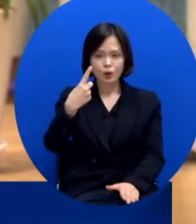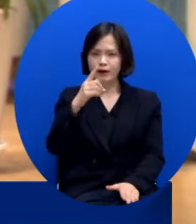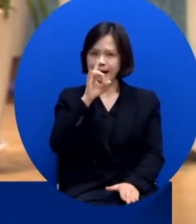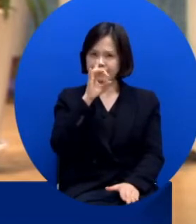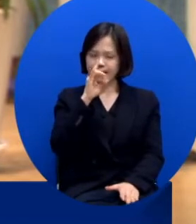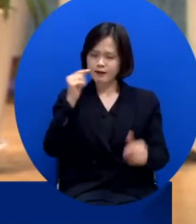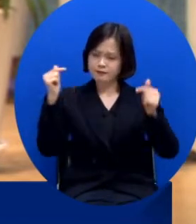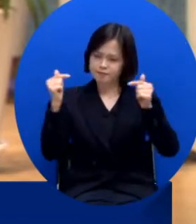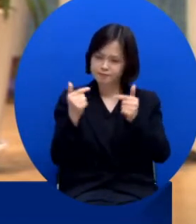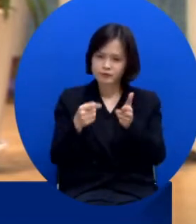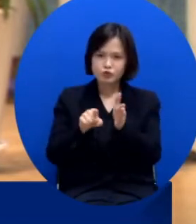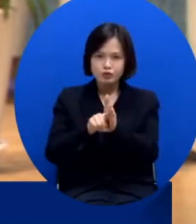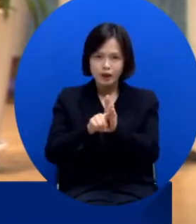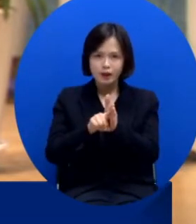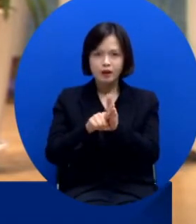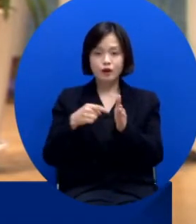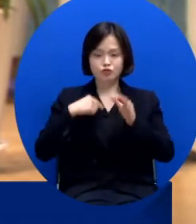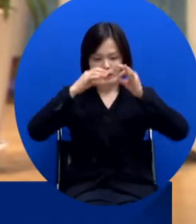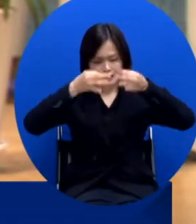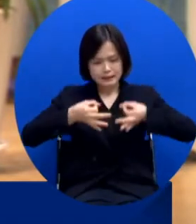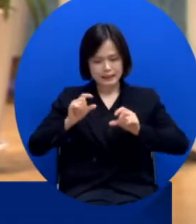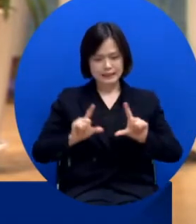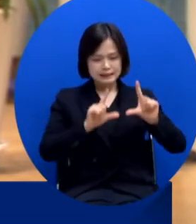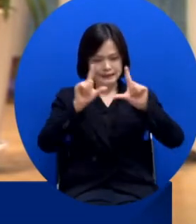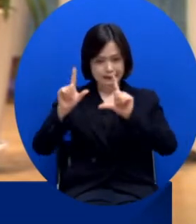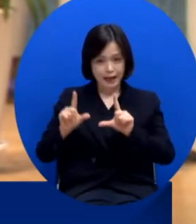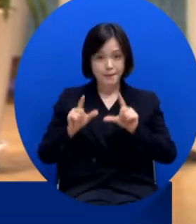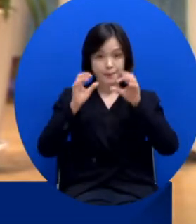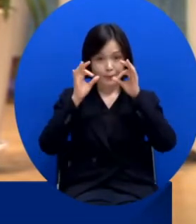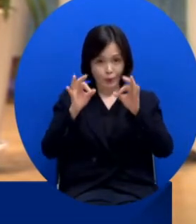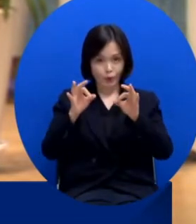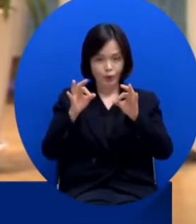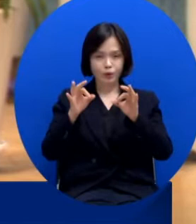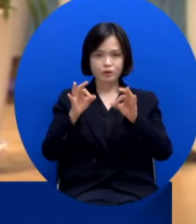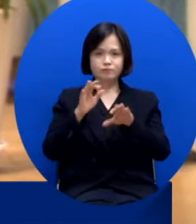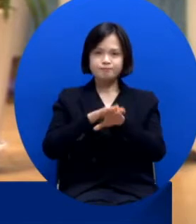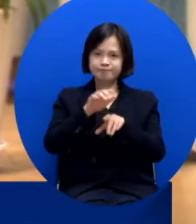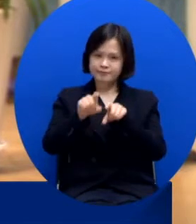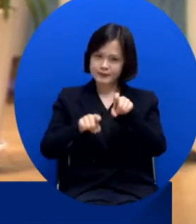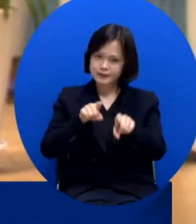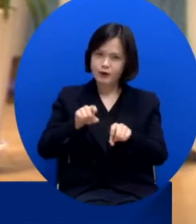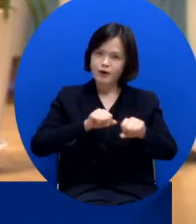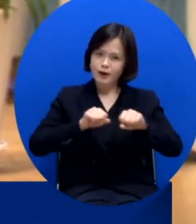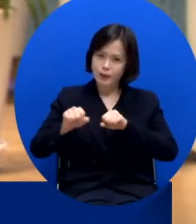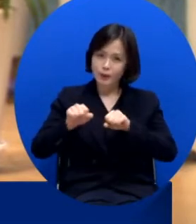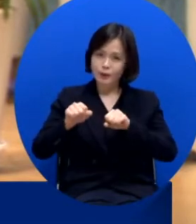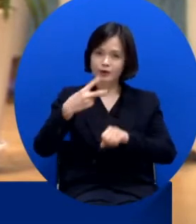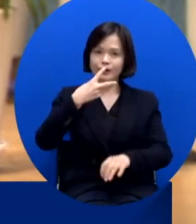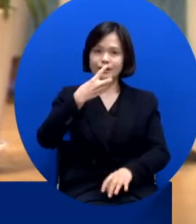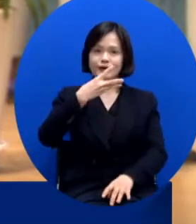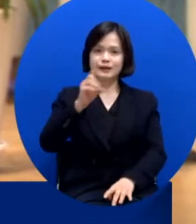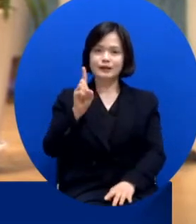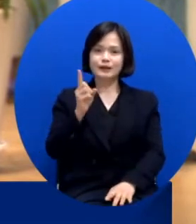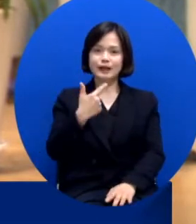돌아보고 우리 자신의 삶을 새롭게 숙고하는 그런 그 계기로 탄소 금식을 제안을 하게